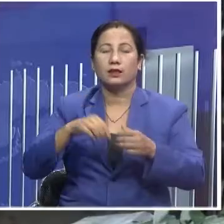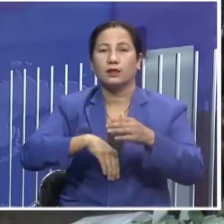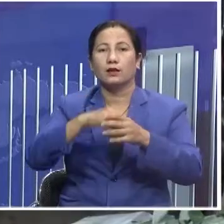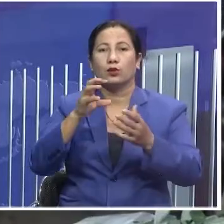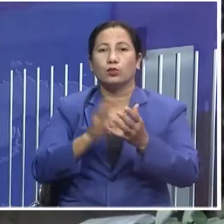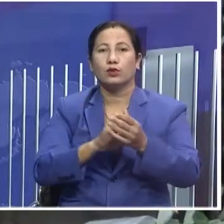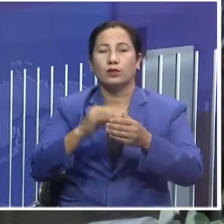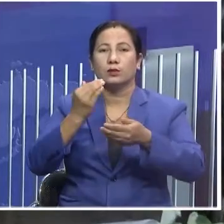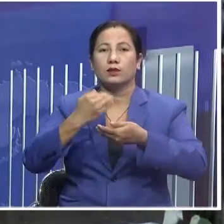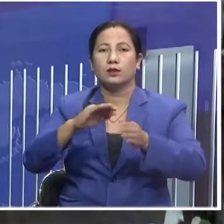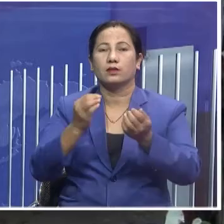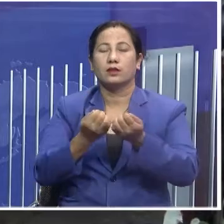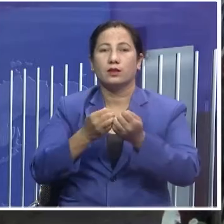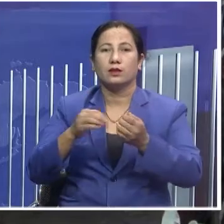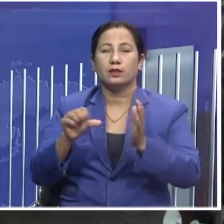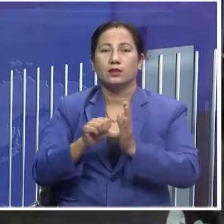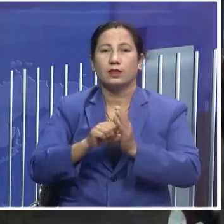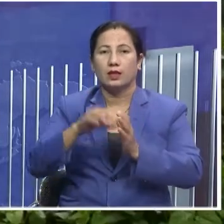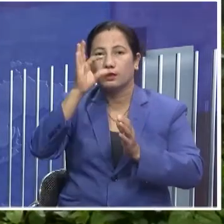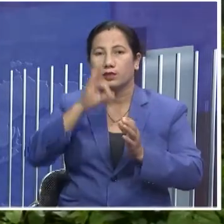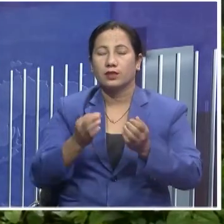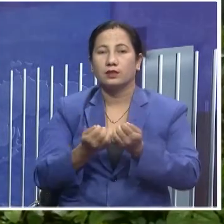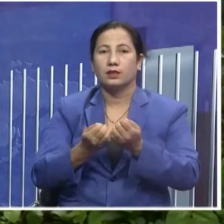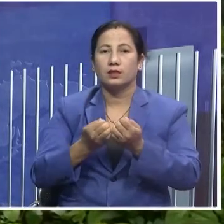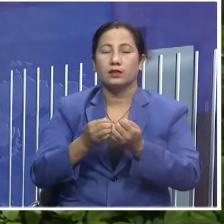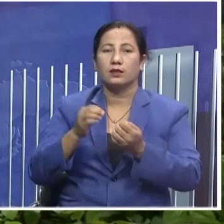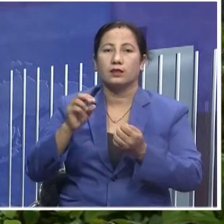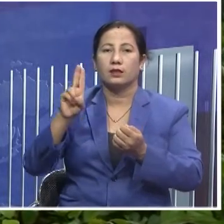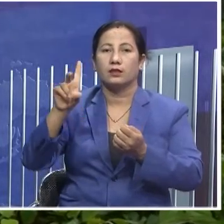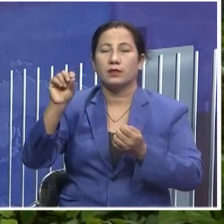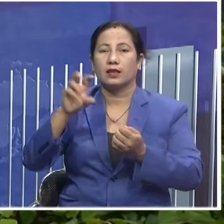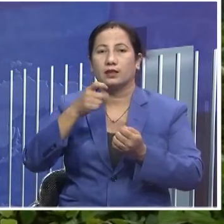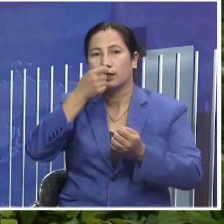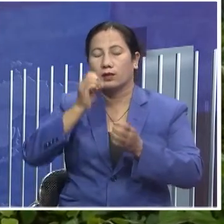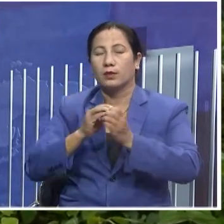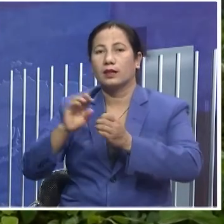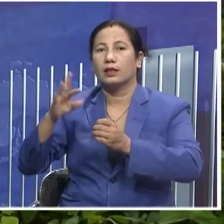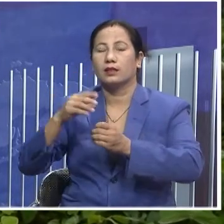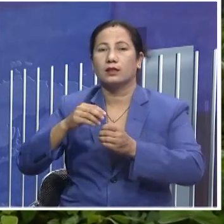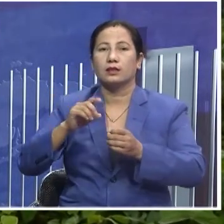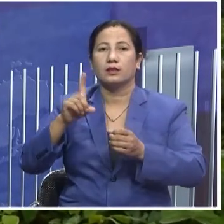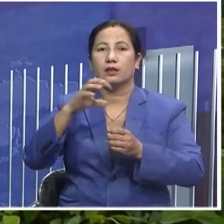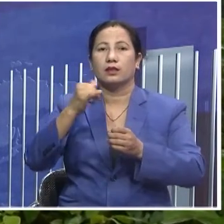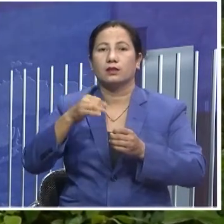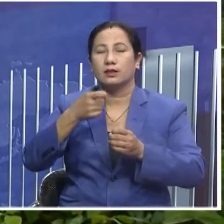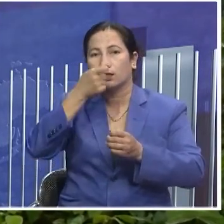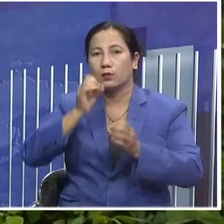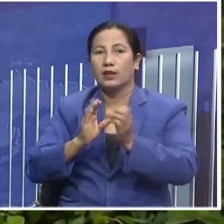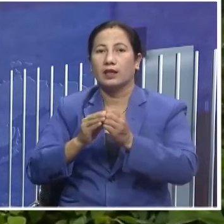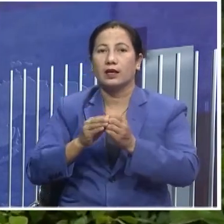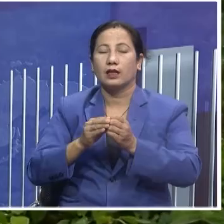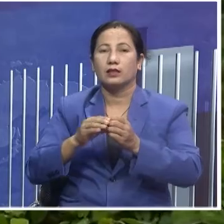बुटवलसम्म निर्यात हुने गरेको छ। जिल्लाको विशेष गरी भागेश्वर गाउँपालिका, आलिताल गाउँपालिका, गन्याधुरा गाउँपालिका र